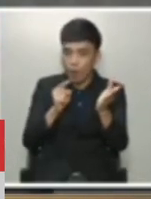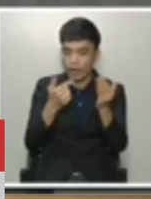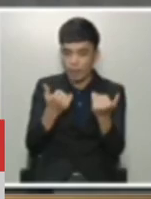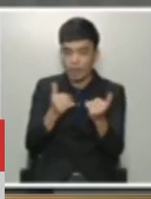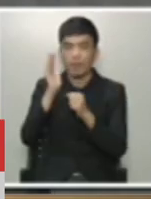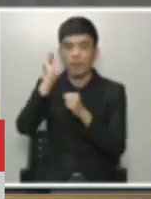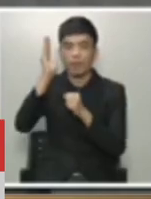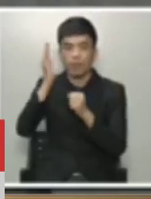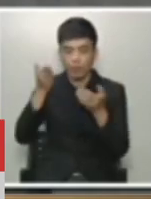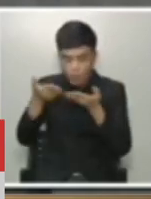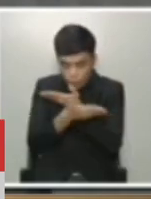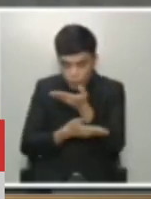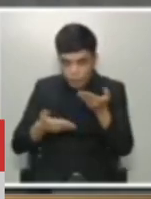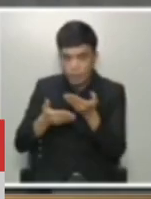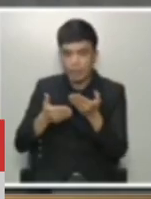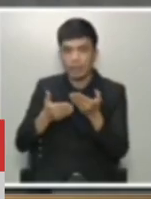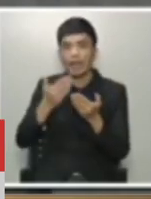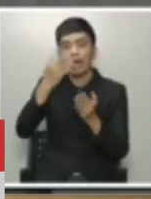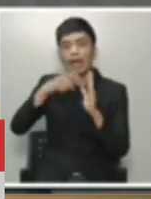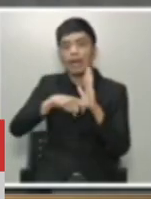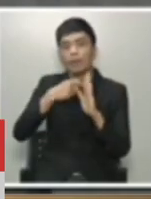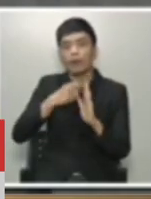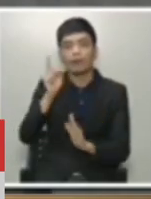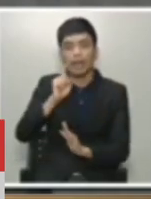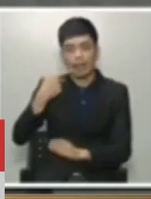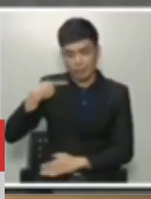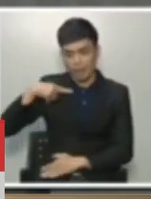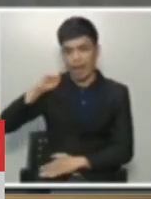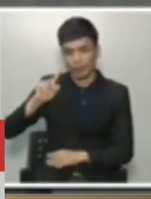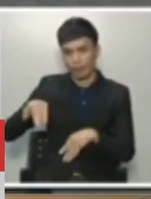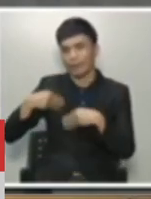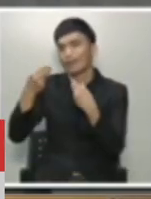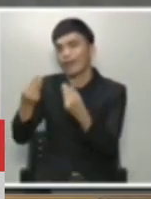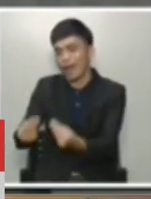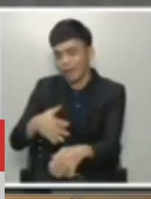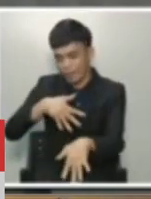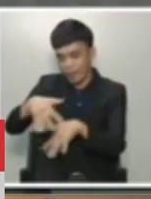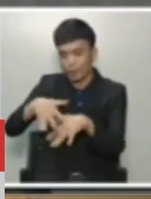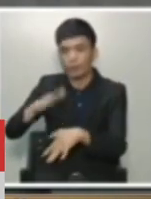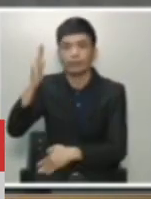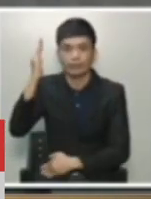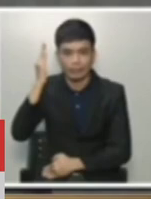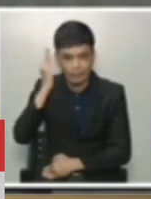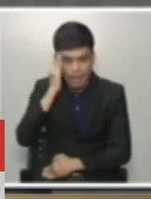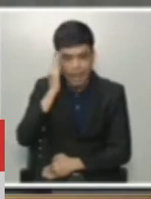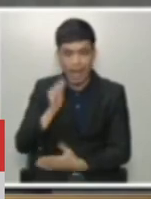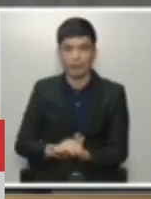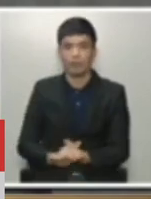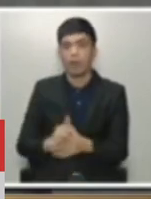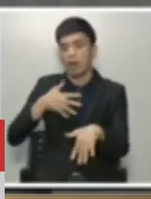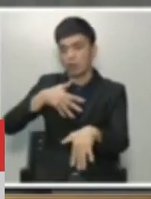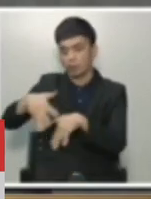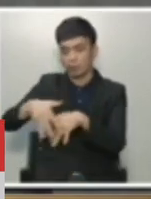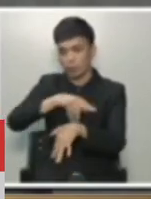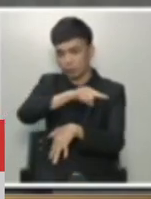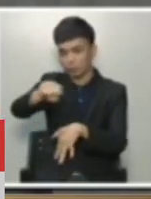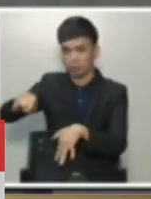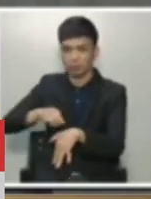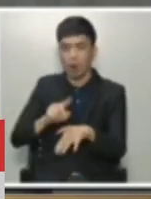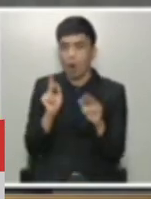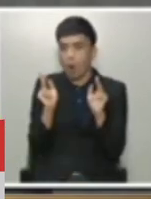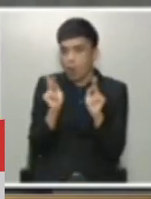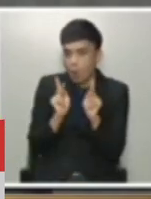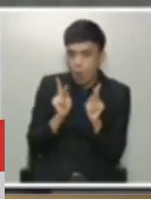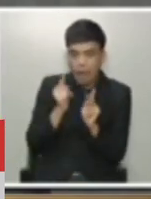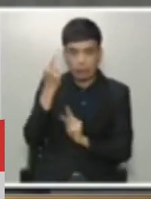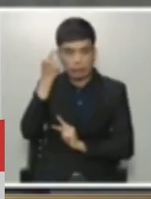ยิ่งเขาต้องการอย่างยิ่งครับว่าขณะนี้เนี่ยเขาจะเป็นอย่างไรเขาหวั่นวิตกเขากังวลถ้